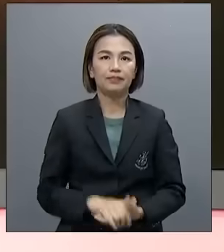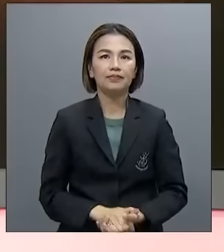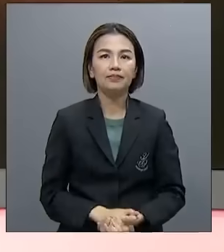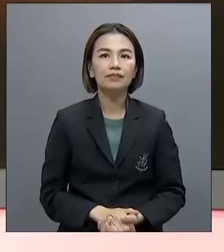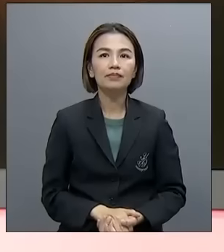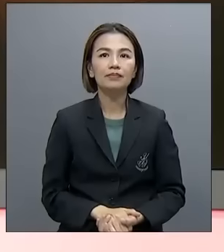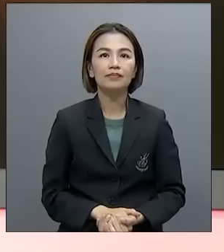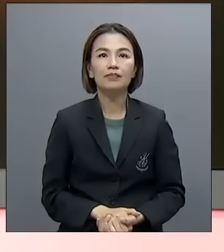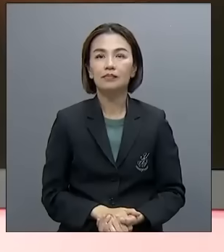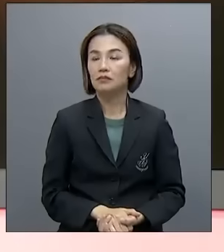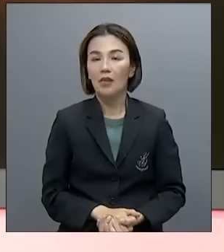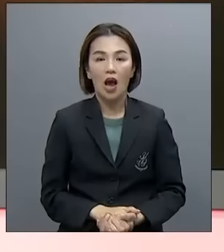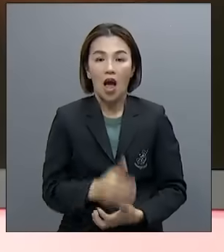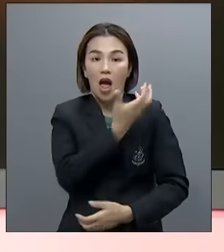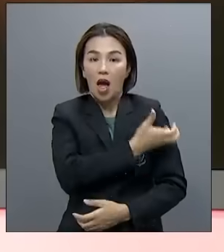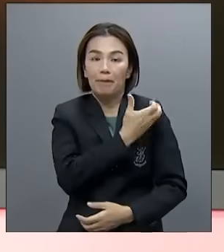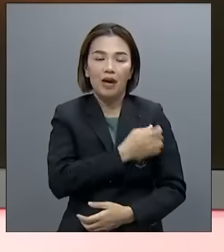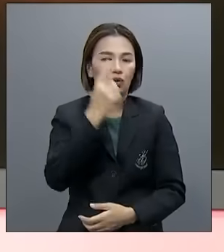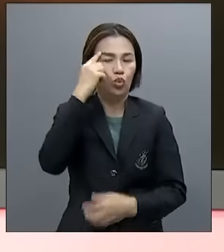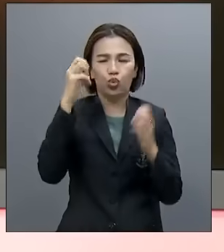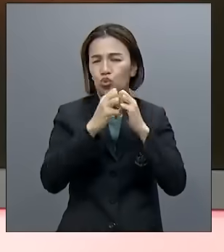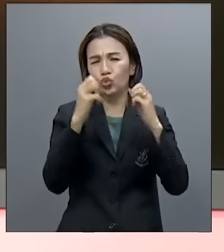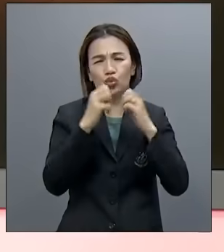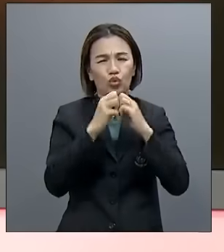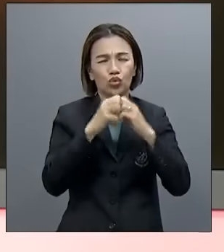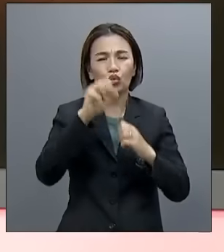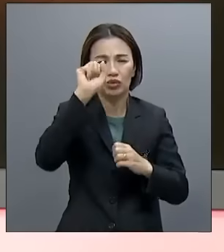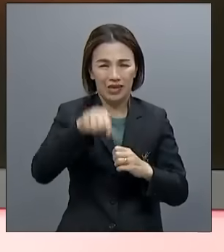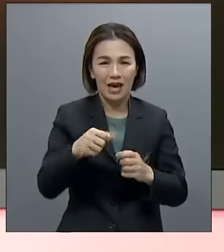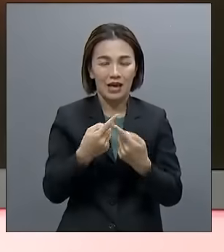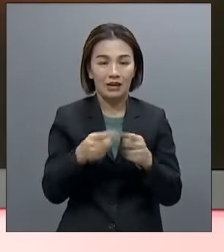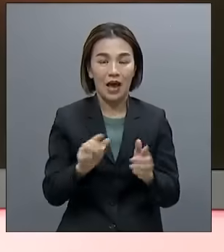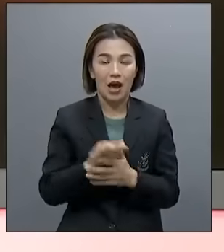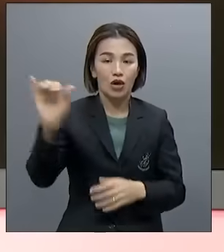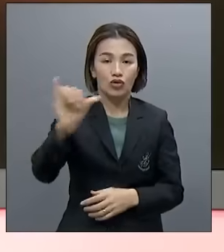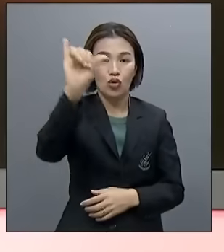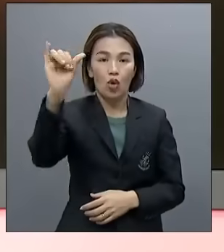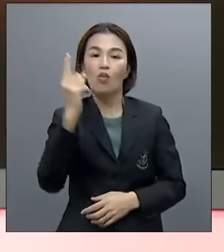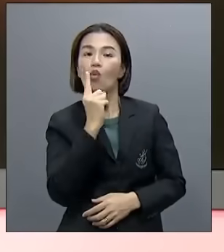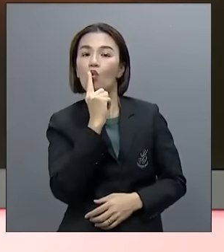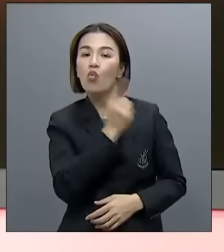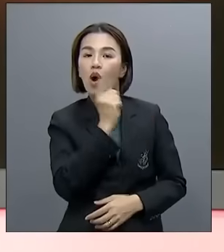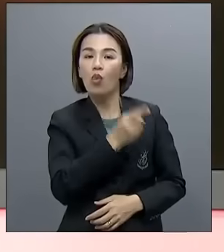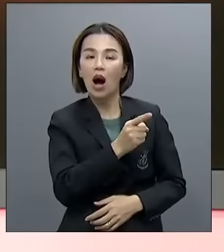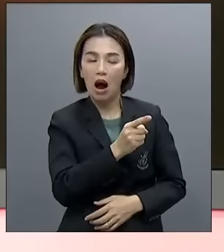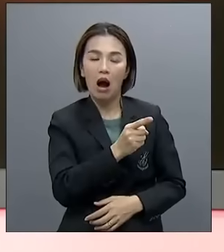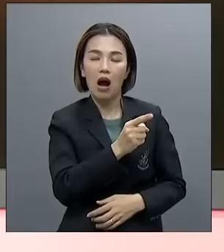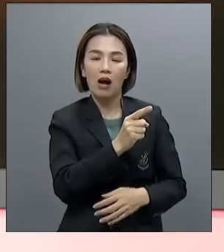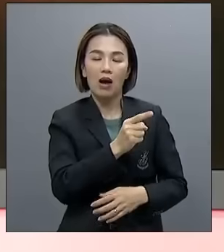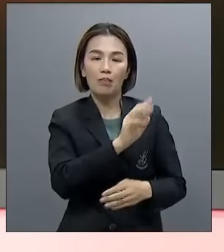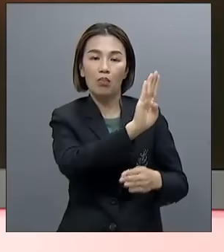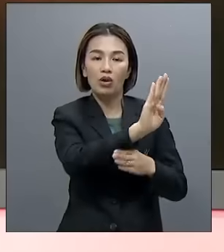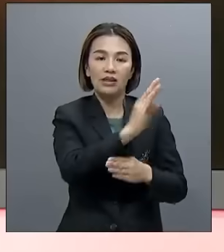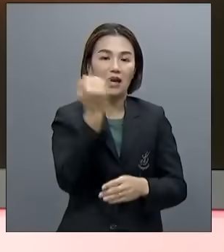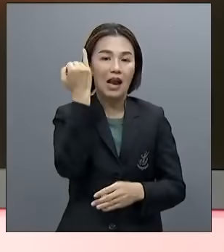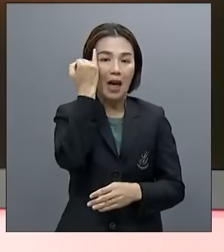แม้จะมีเรื่องให้ Apple ปวดหัวเยอะในช่วงนี้นะคะแต่ EU ยืนยันว่าไม่ได้ตั้งป้อมโจมตีบริษัท Apple แต่อย่างใดเพราะว่ามาตรฐาน